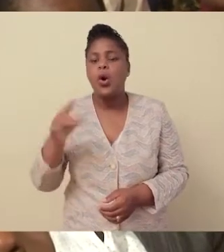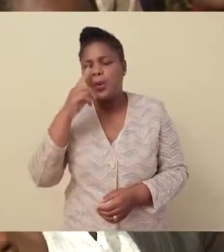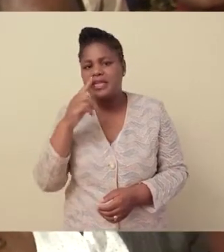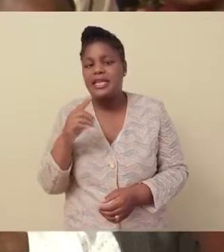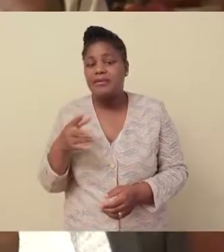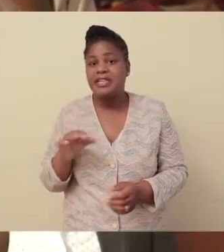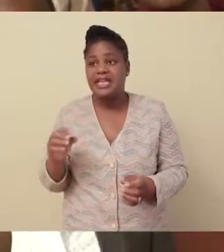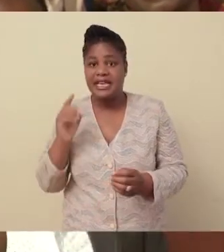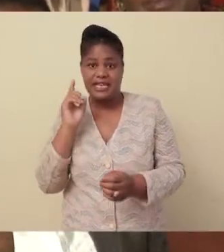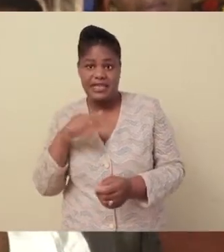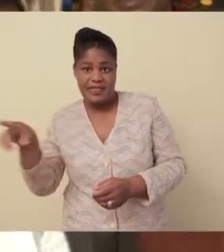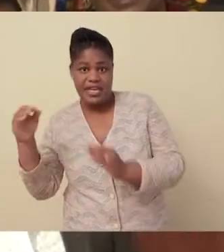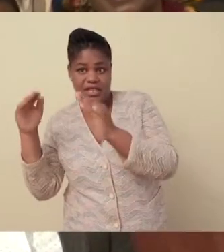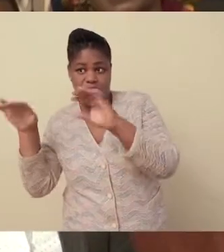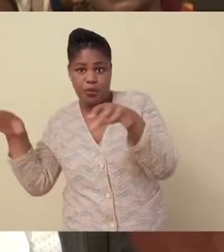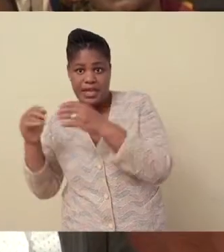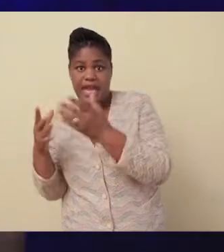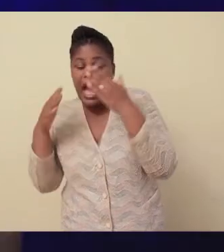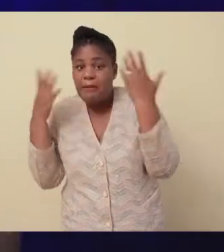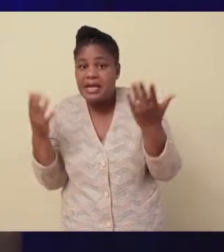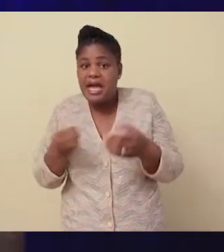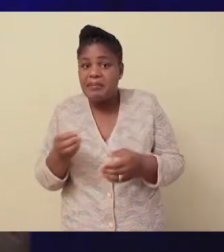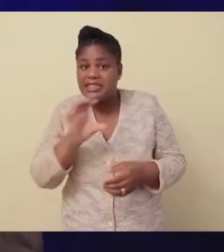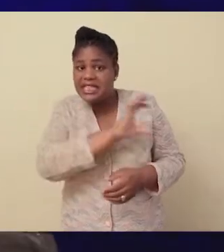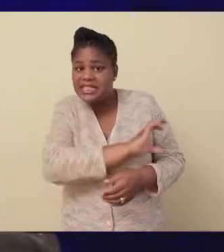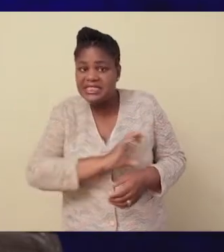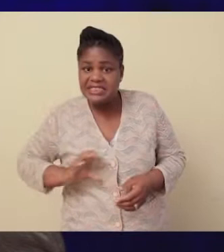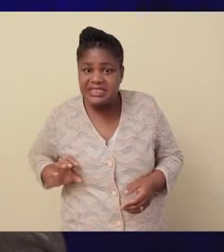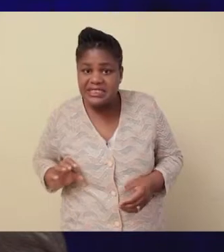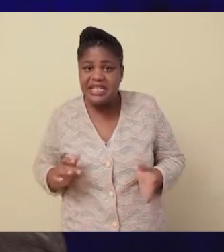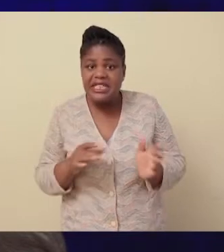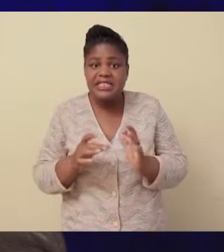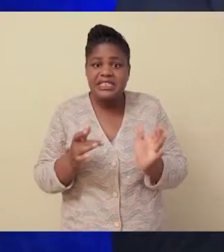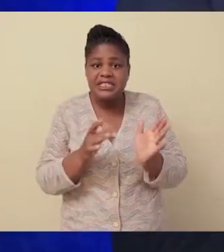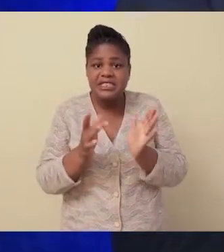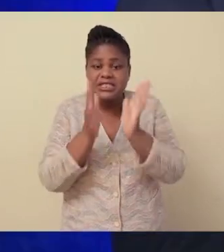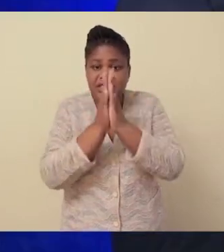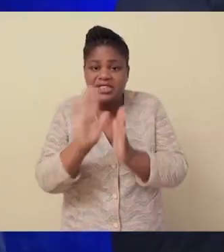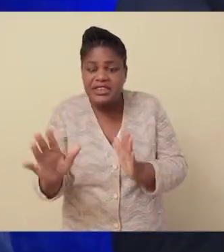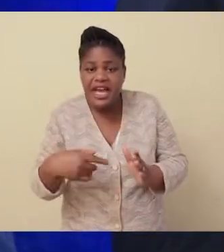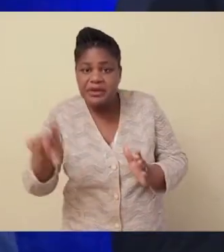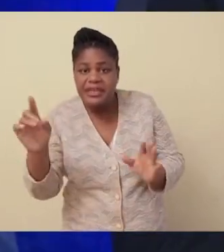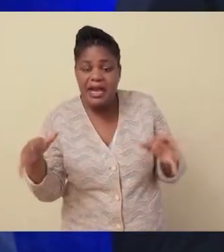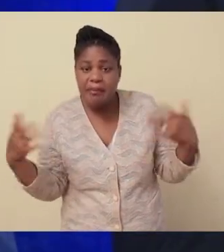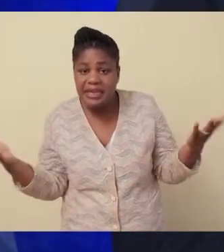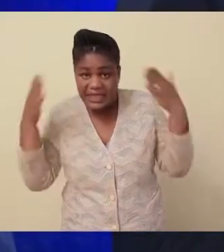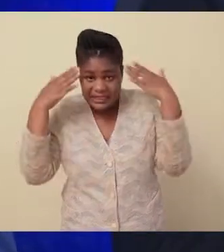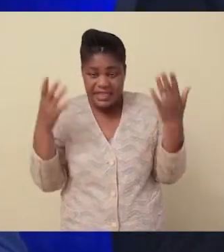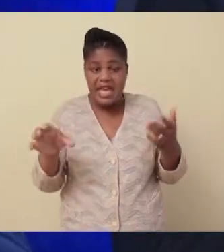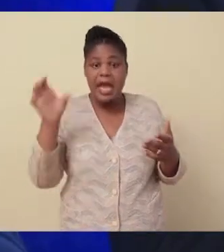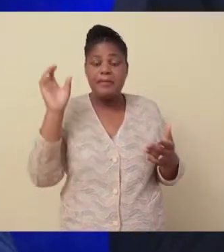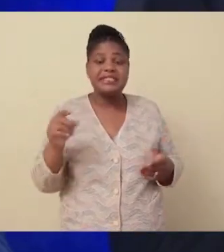chii apa hapana mukristu Mai Chisamba hapana kuti munhu yanonamata kana kuti munhu haanamata ndokuti munhu kana muofisi